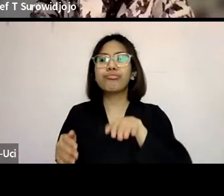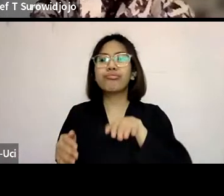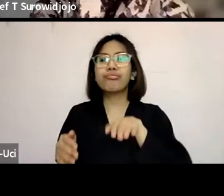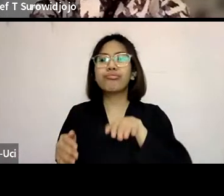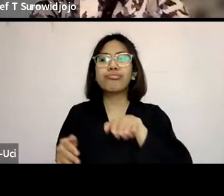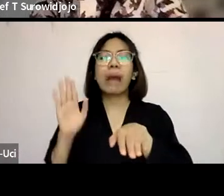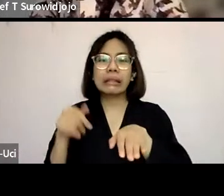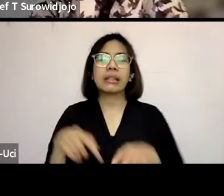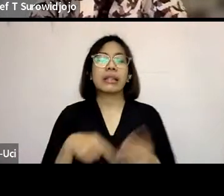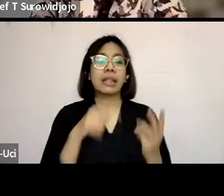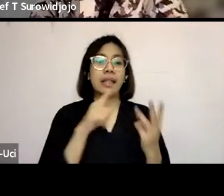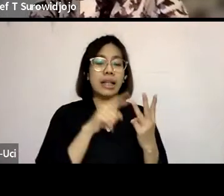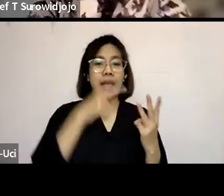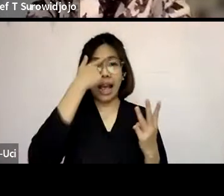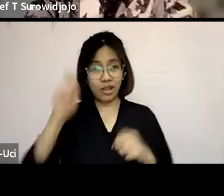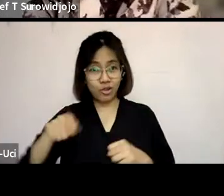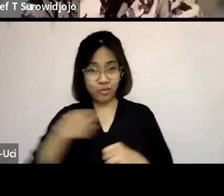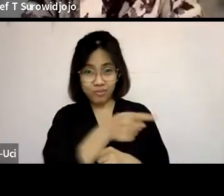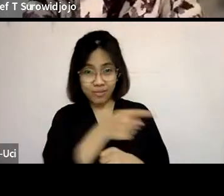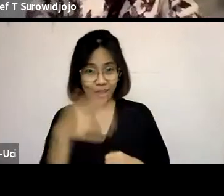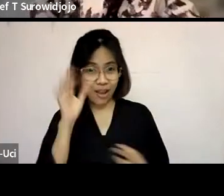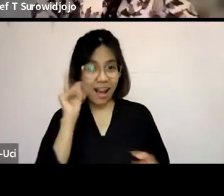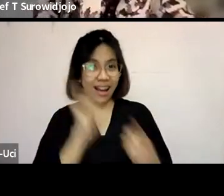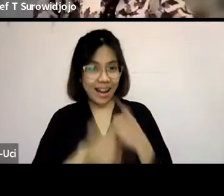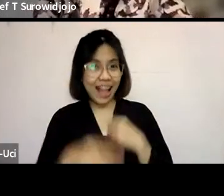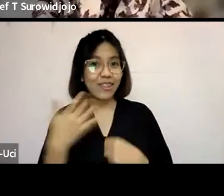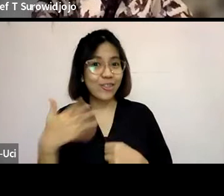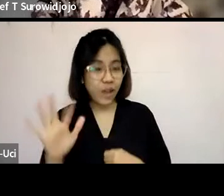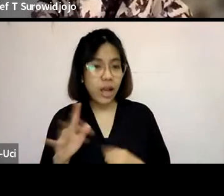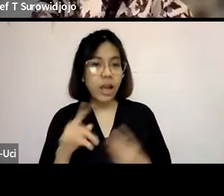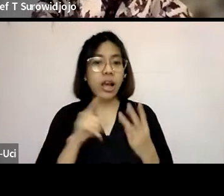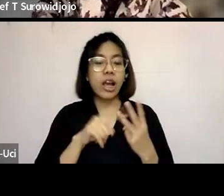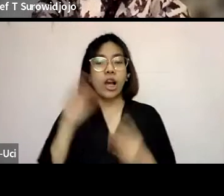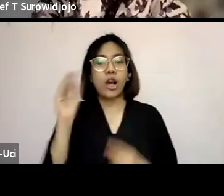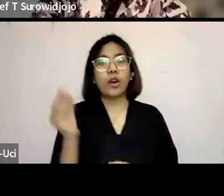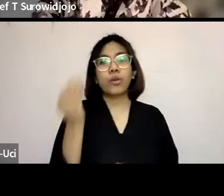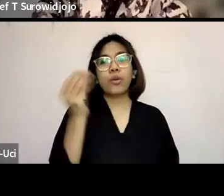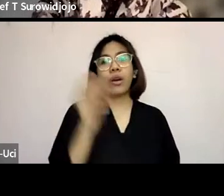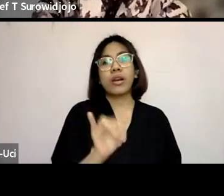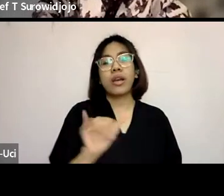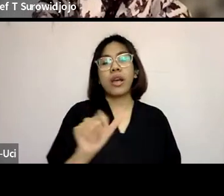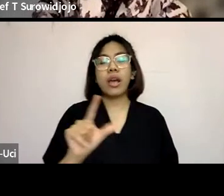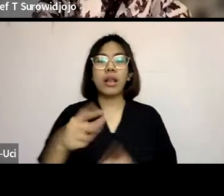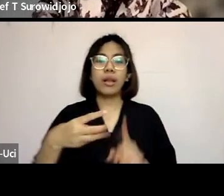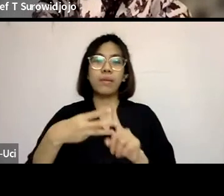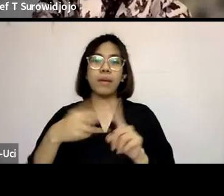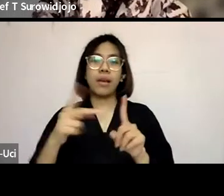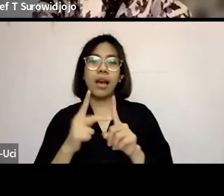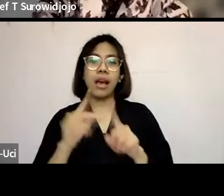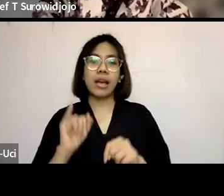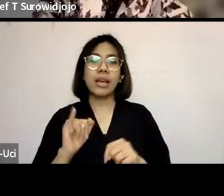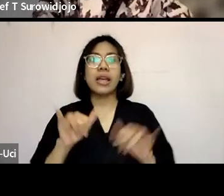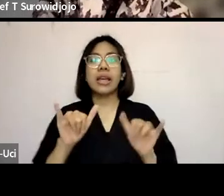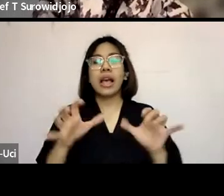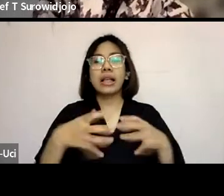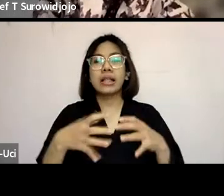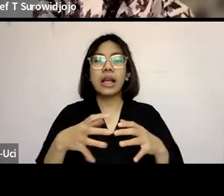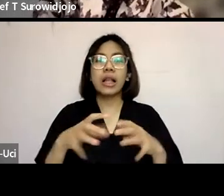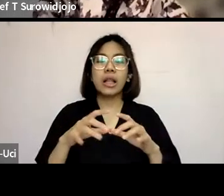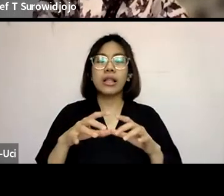ini praktisi hukum kita sudah kenal semuanya yang juga ketua ylbhi Yayasan lembaga bantuan hukum indonesia